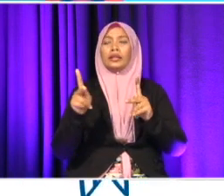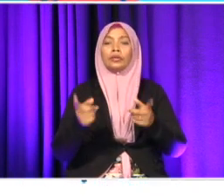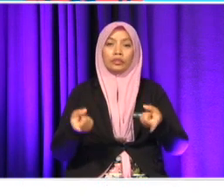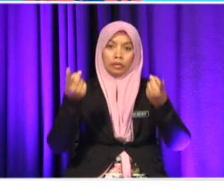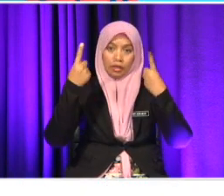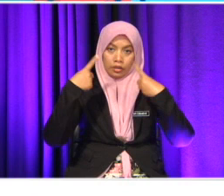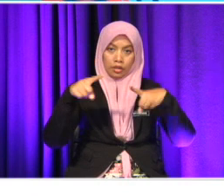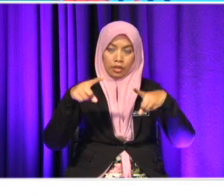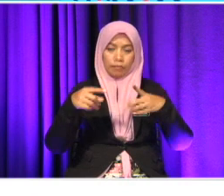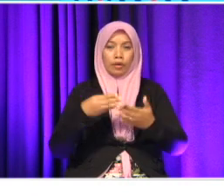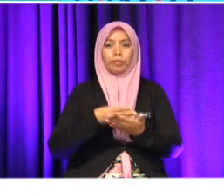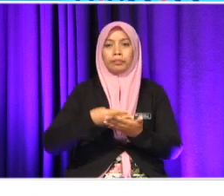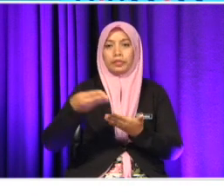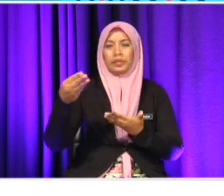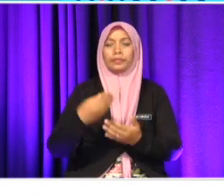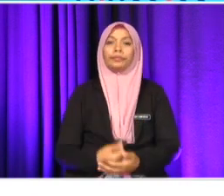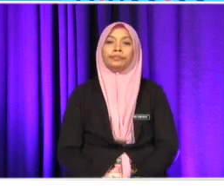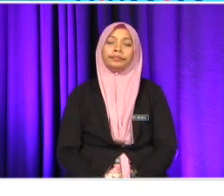datang beli dan sebagainya